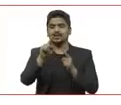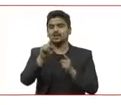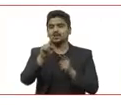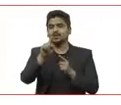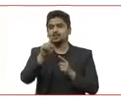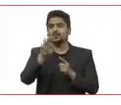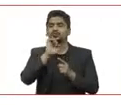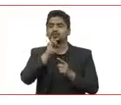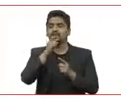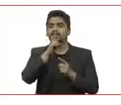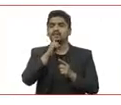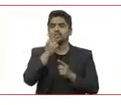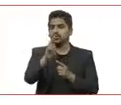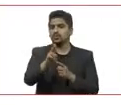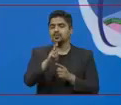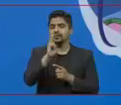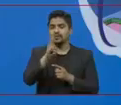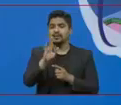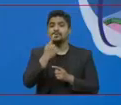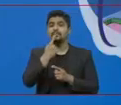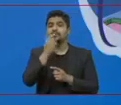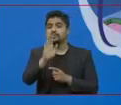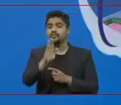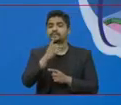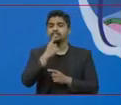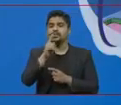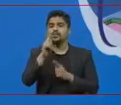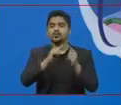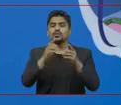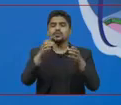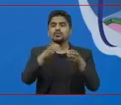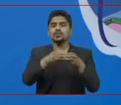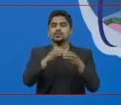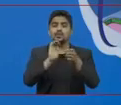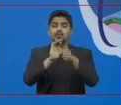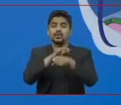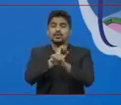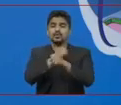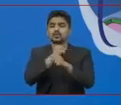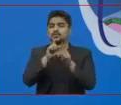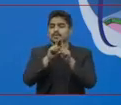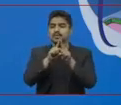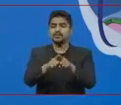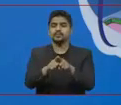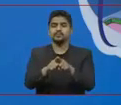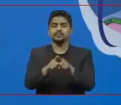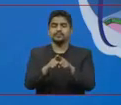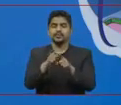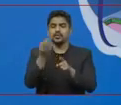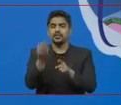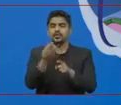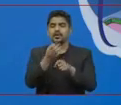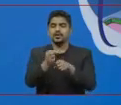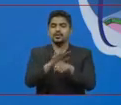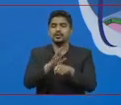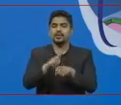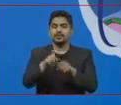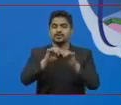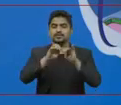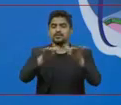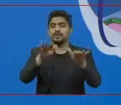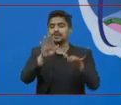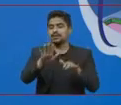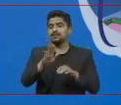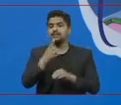वर्ष उमेरभित्रका हुनुहुन्थ्यो। यसले बताउँछ हामी कुन समूहमा बढी जोखिमका साथ यो नयाँ भेरिएन्ट फैलिरहेको छ